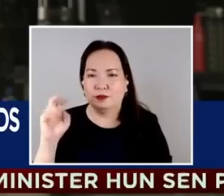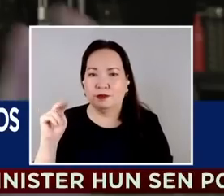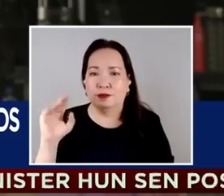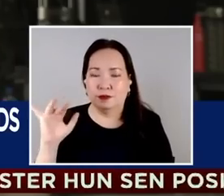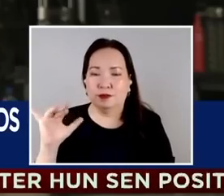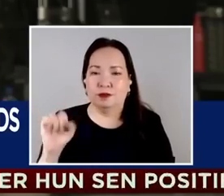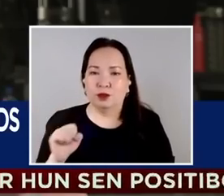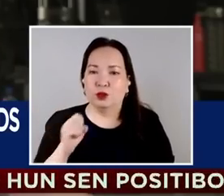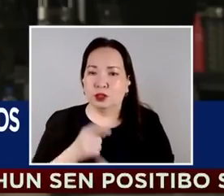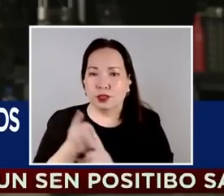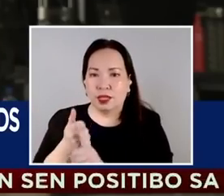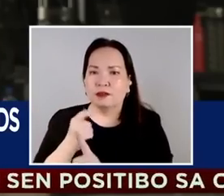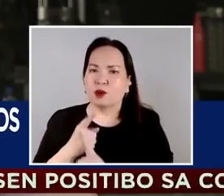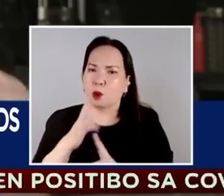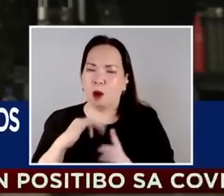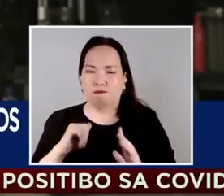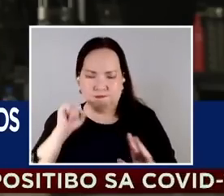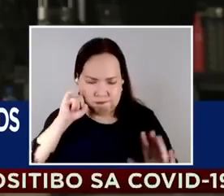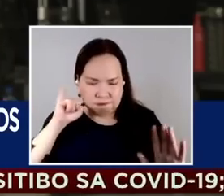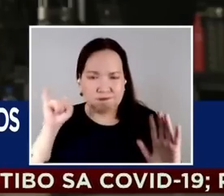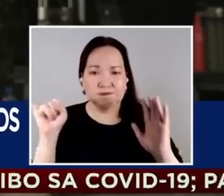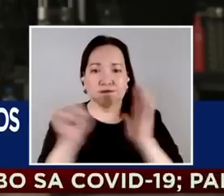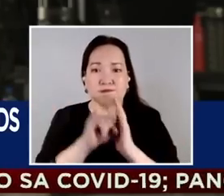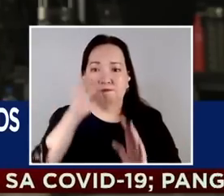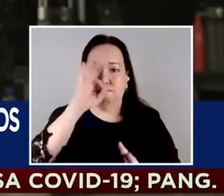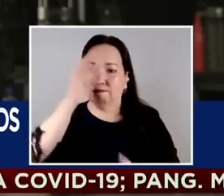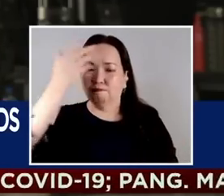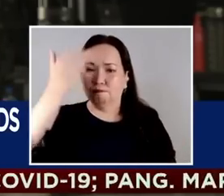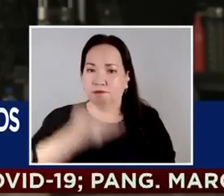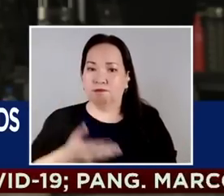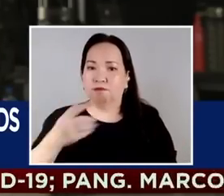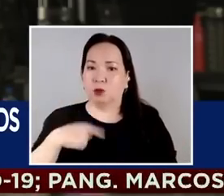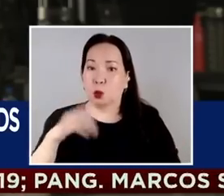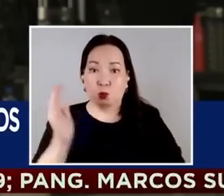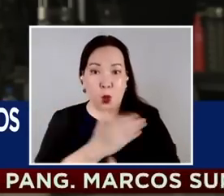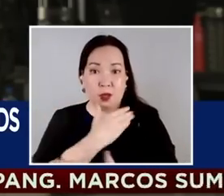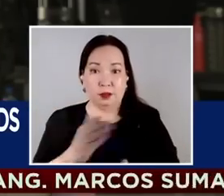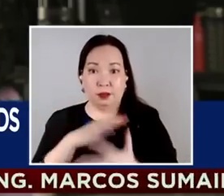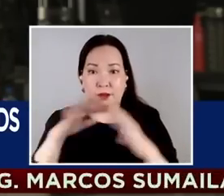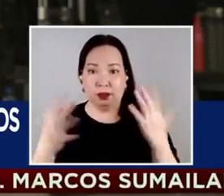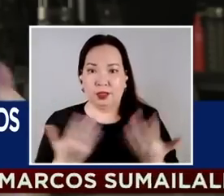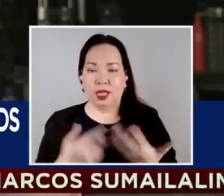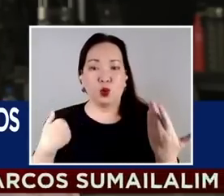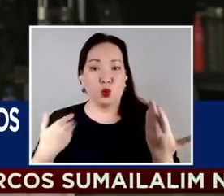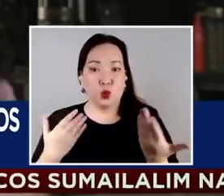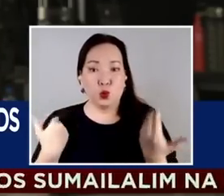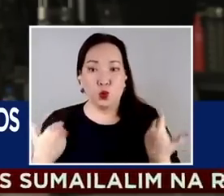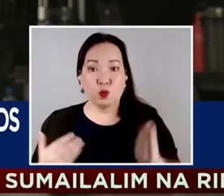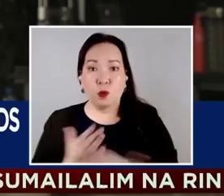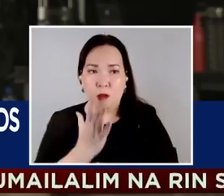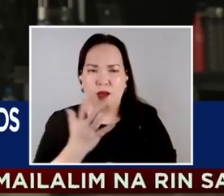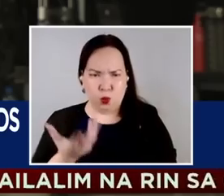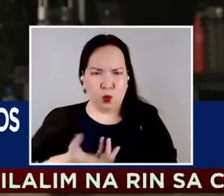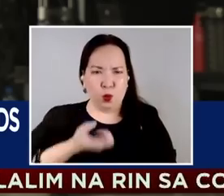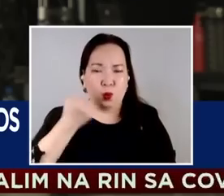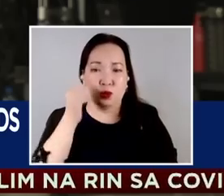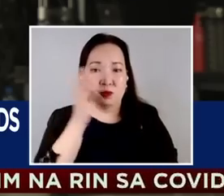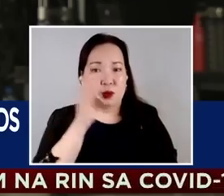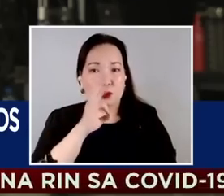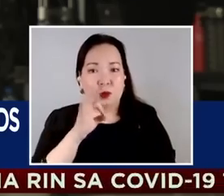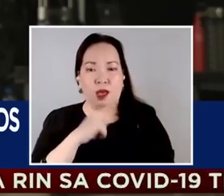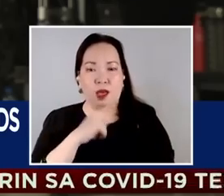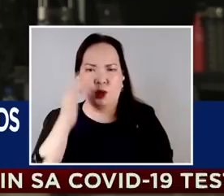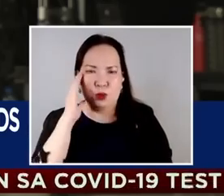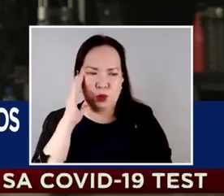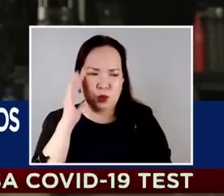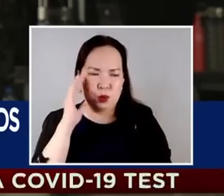magkaroon ng birthright ang mga Filipino, magkaroon ng mga human rights also ang Filipino, and malaman nila kung ano yung